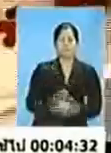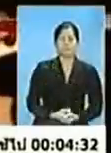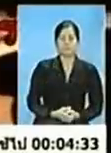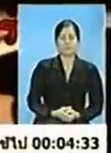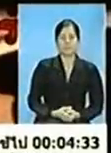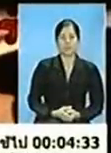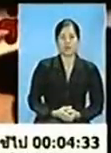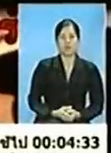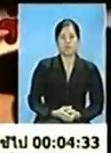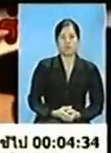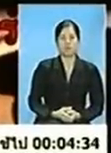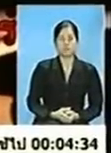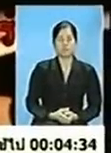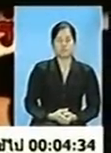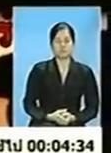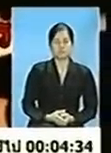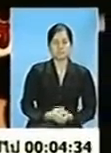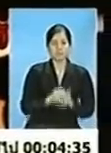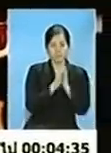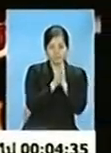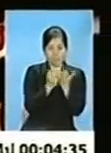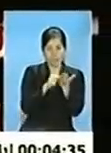นำพาสปอร์ตไปประทับตายอีกครั้งหนึ่ง